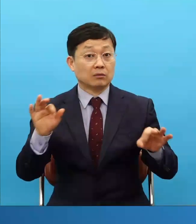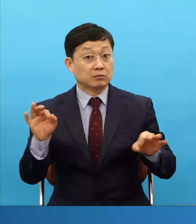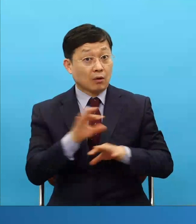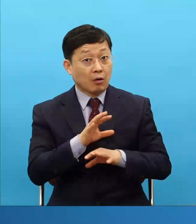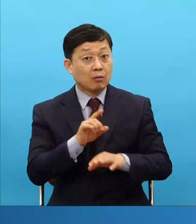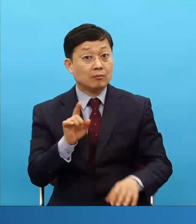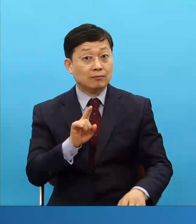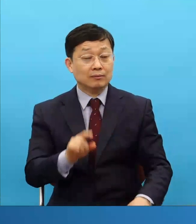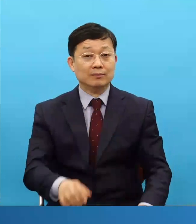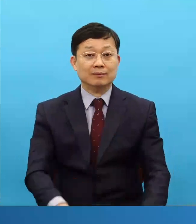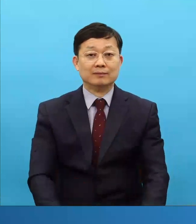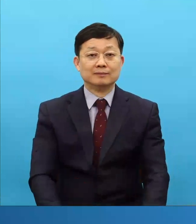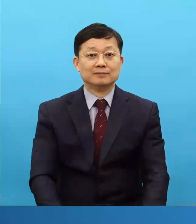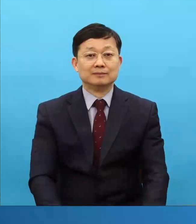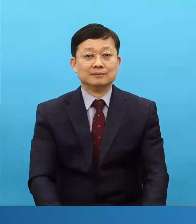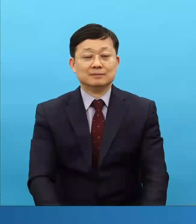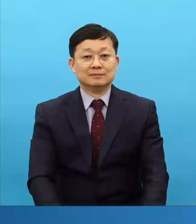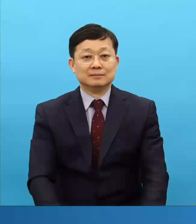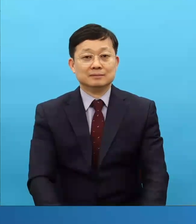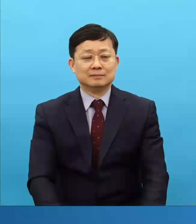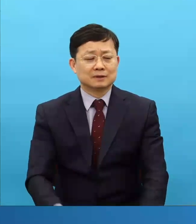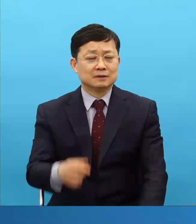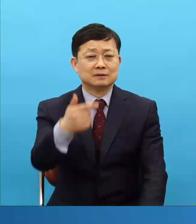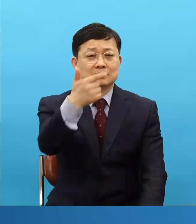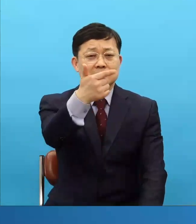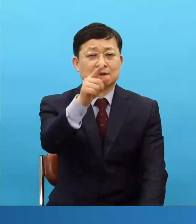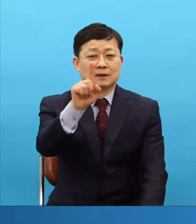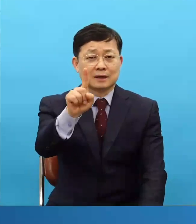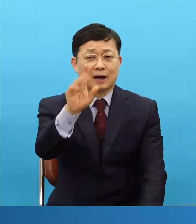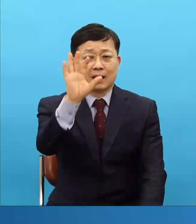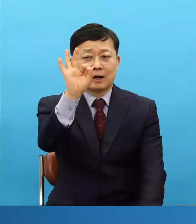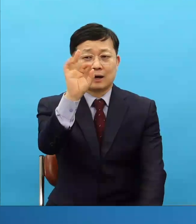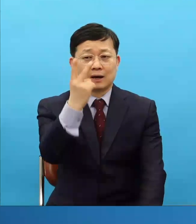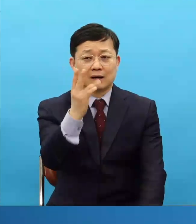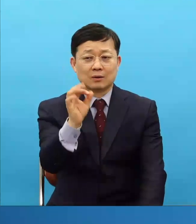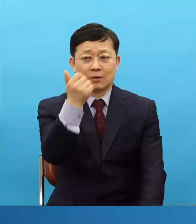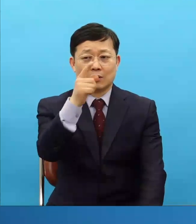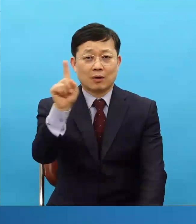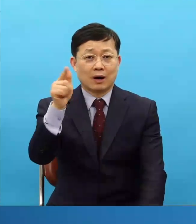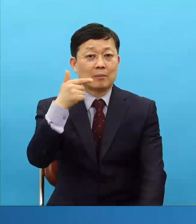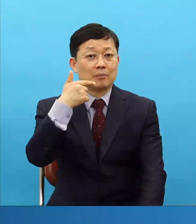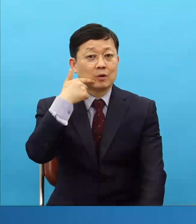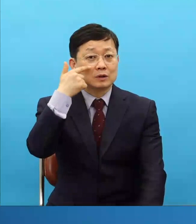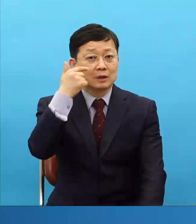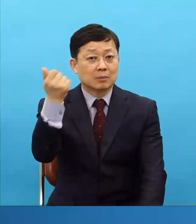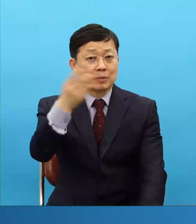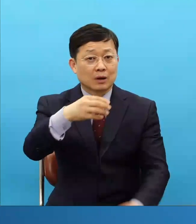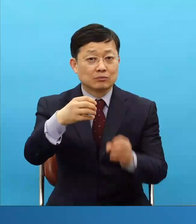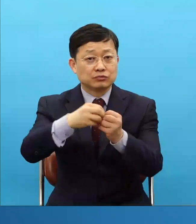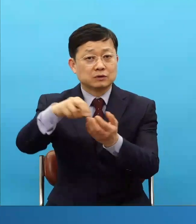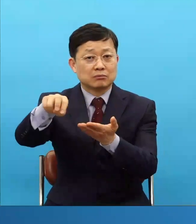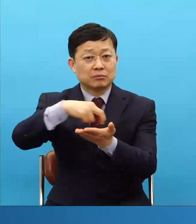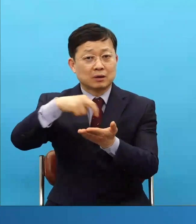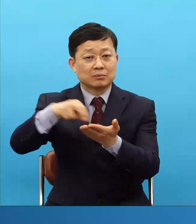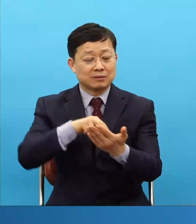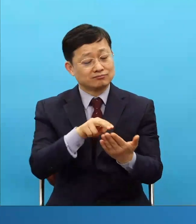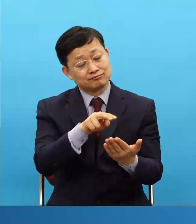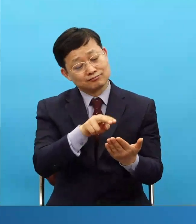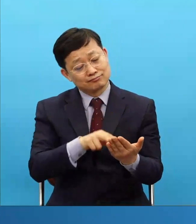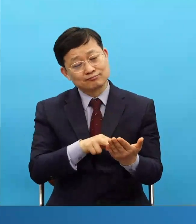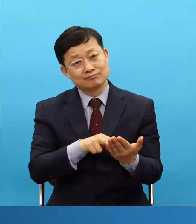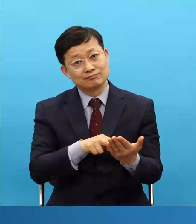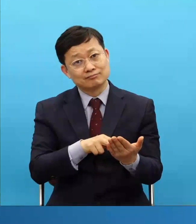was really surprised. 나영화 박사님이 제게 이렇게 메시지를 몇 개를 또 보냈어요. The Reverend Nayonga, he sent me a few